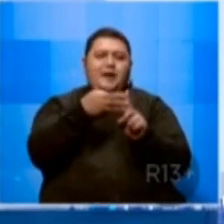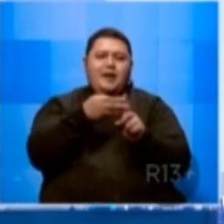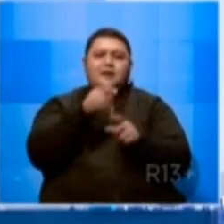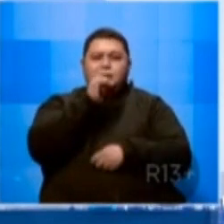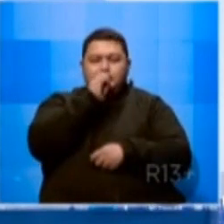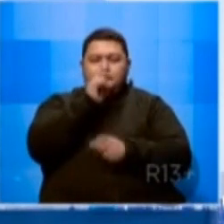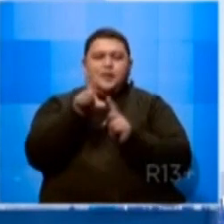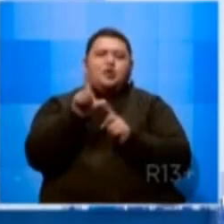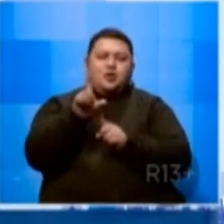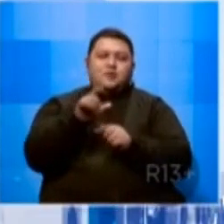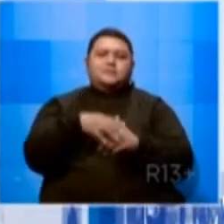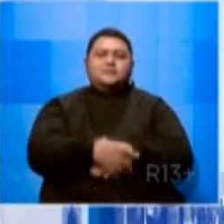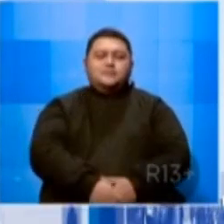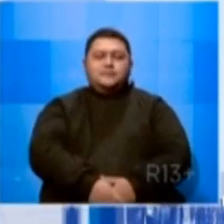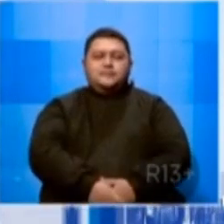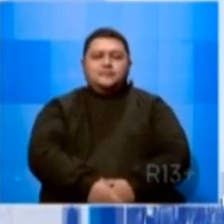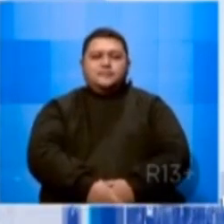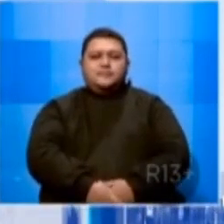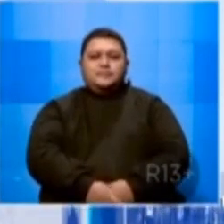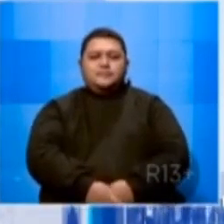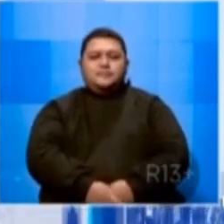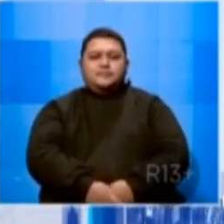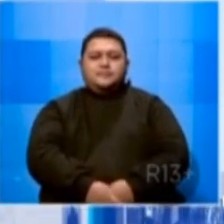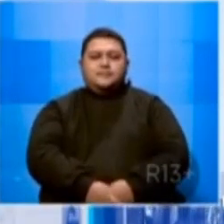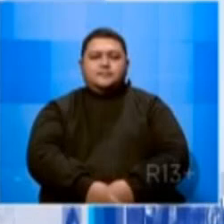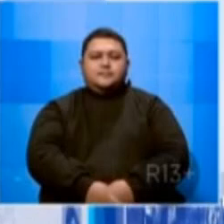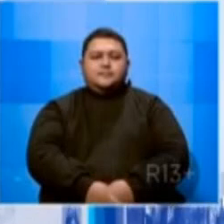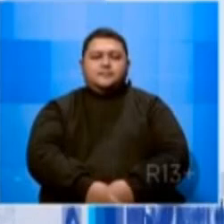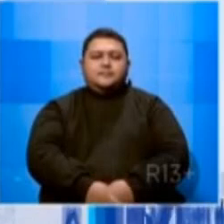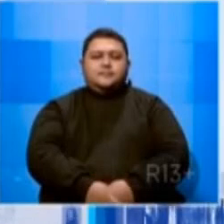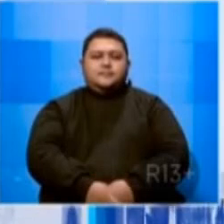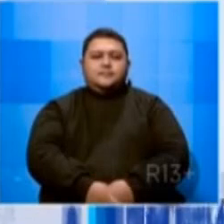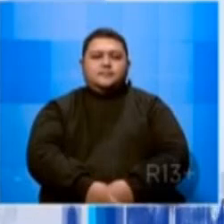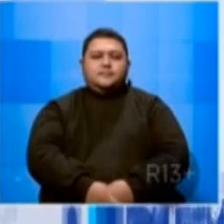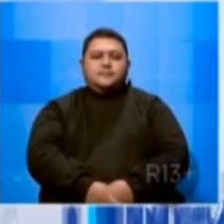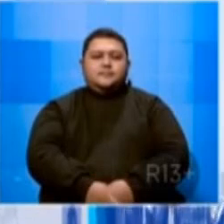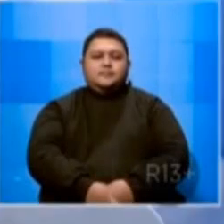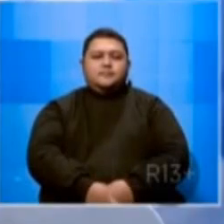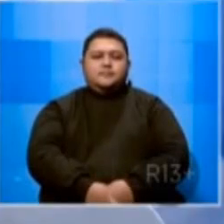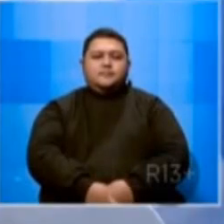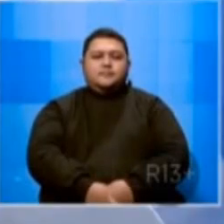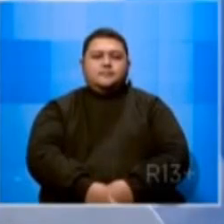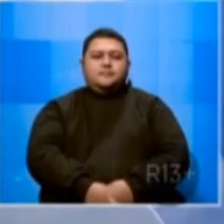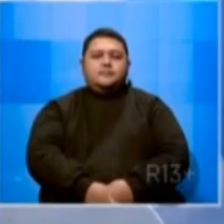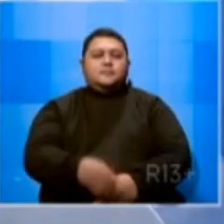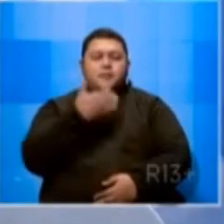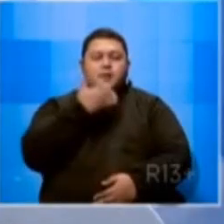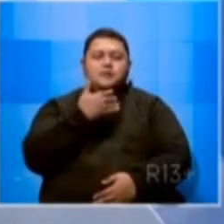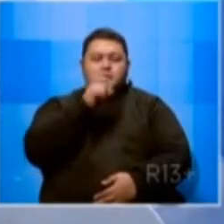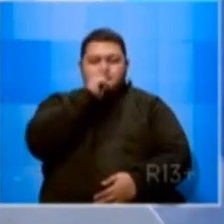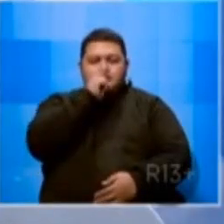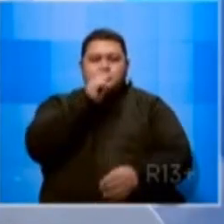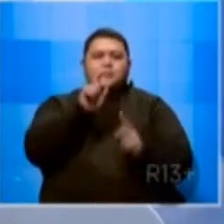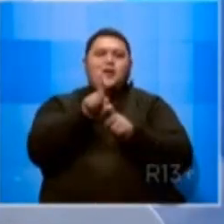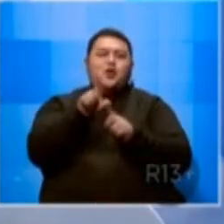Pasaribu kuasa hukum Richard elizer sudah bergabung bersama kami diklik Indonesia petang malam hari ini saya juga ingin mengucapkan terima kasih pak Yohanes